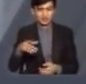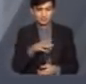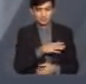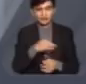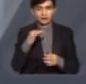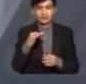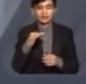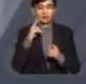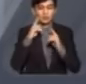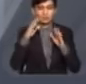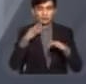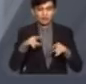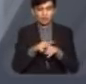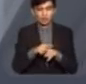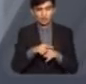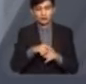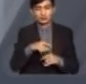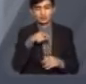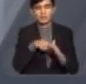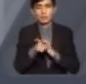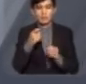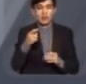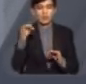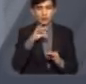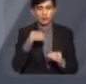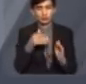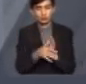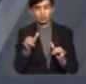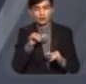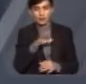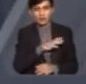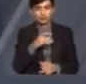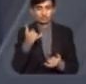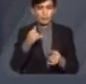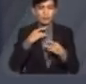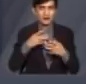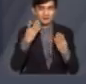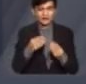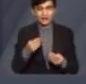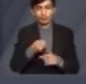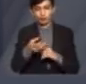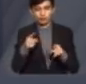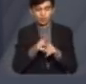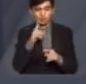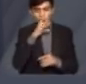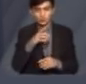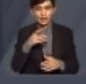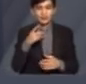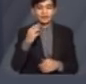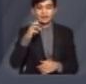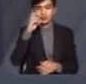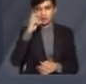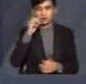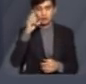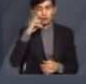этом в презентации минфина в целом мало конкретики неясно какие именно мероприятия теперь не будут проводиться и какие госорганы отвечали